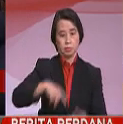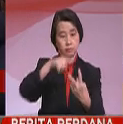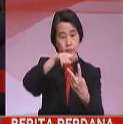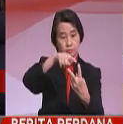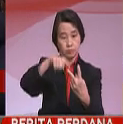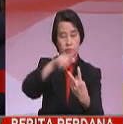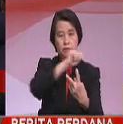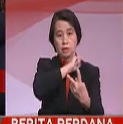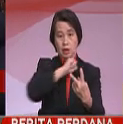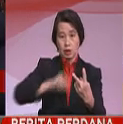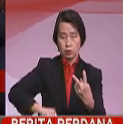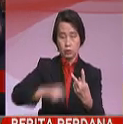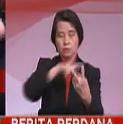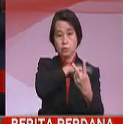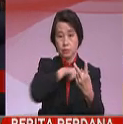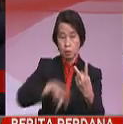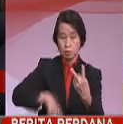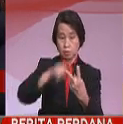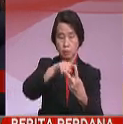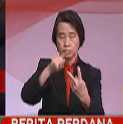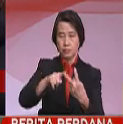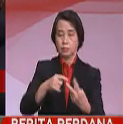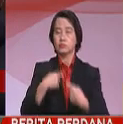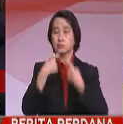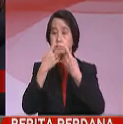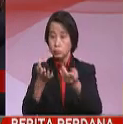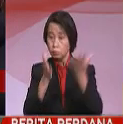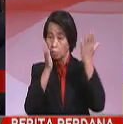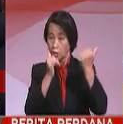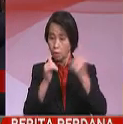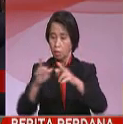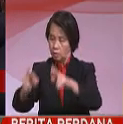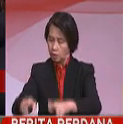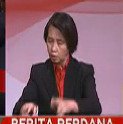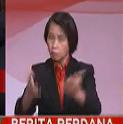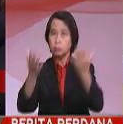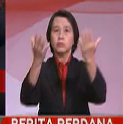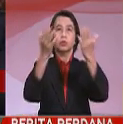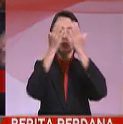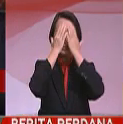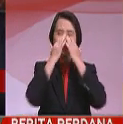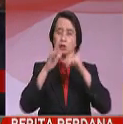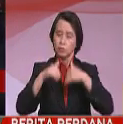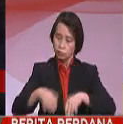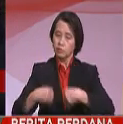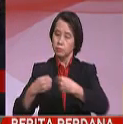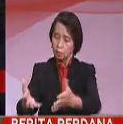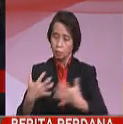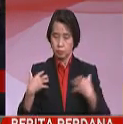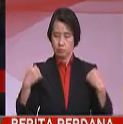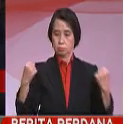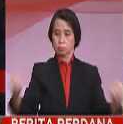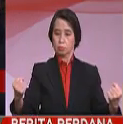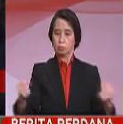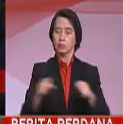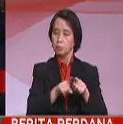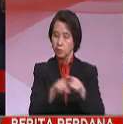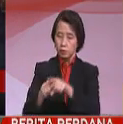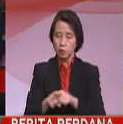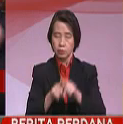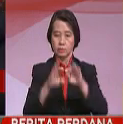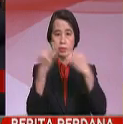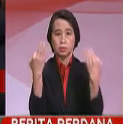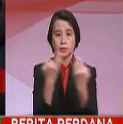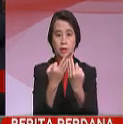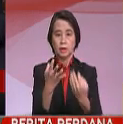Aminah Maimunah Iskandariah menzahirkan harapan agar rakyat bersyukur kerana masih dikurniakan kesihatan untuk bersama keluarga